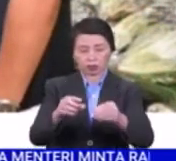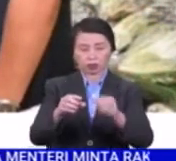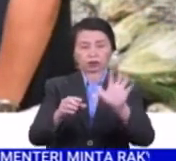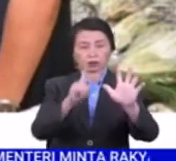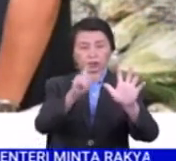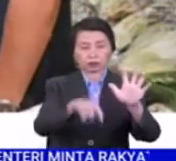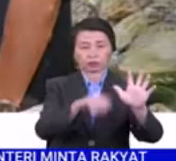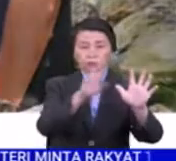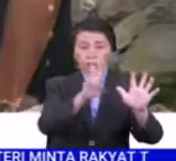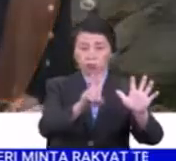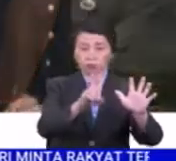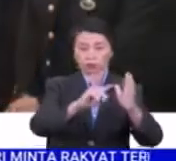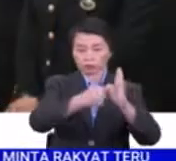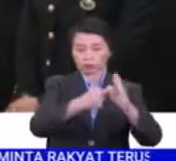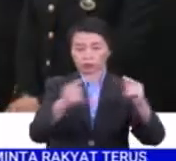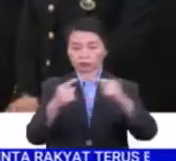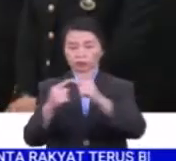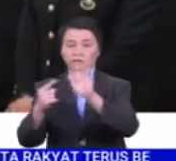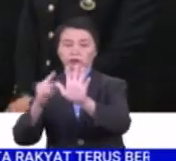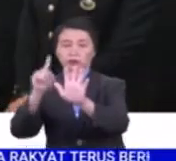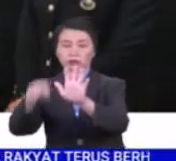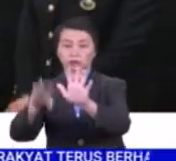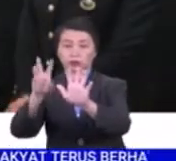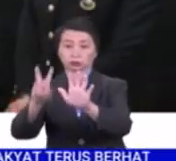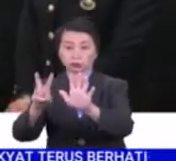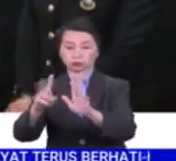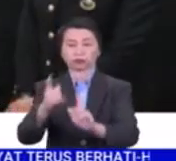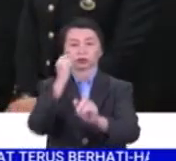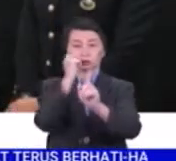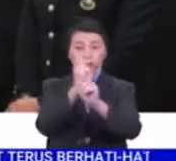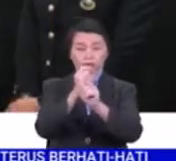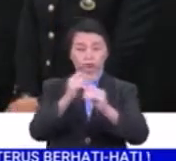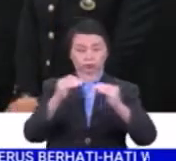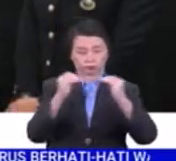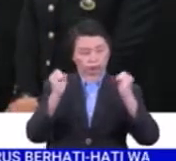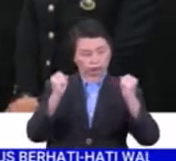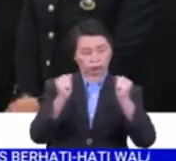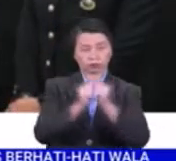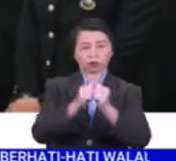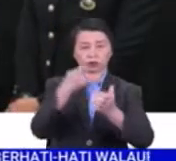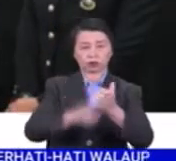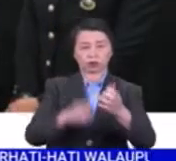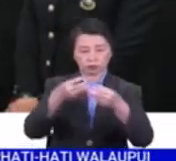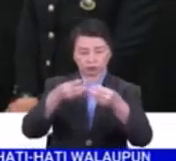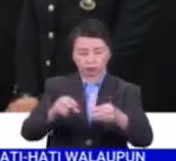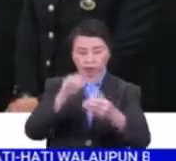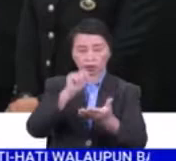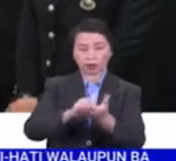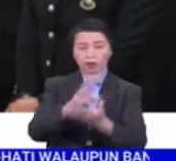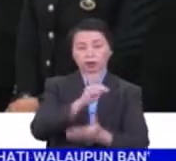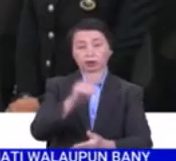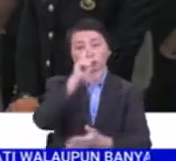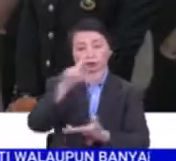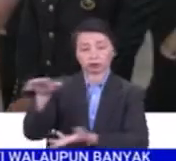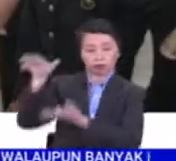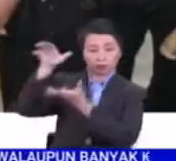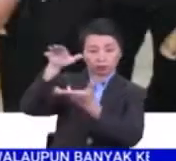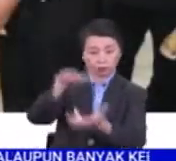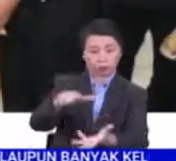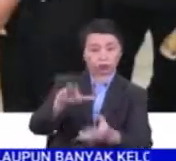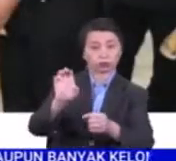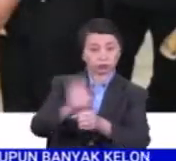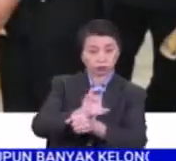lalu yang berkuasa sehingga dimajuin depan tujuannya menstabilkan harga ayam dan telur ayam selain memastikan bekalan